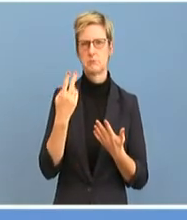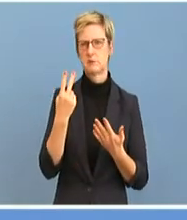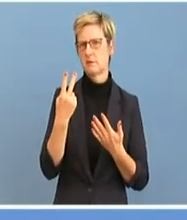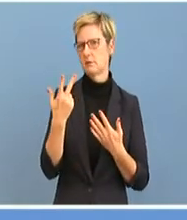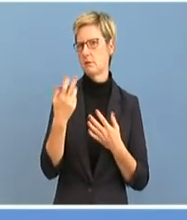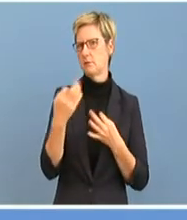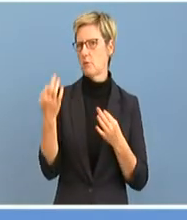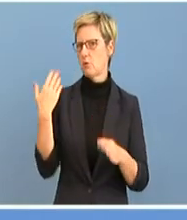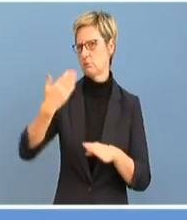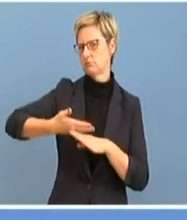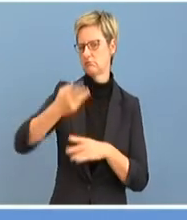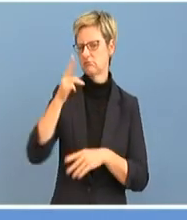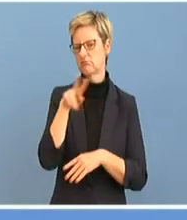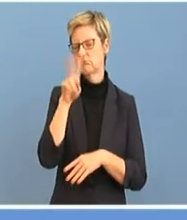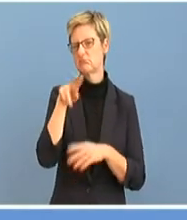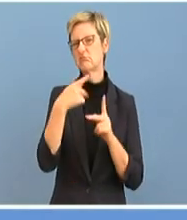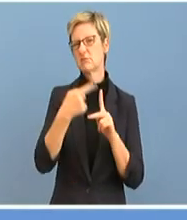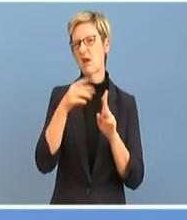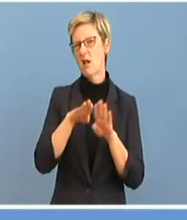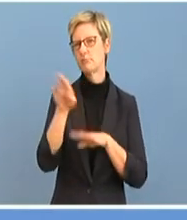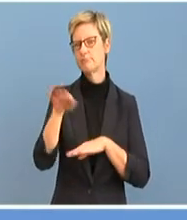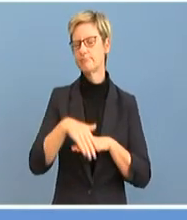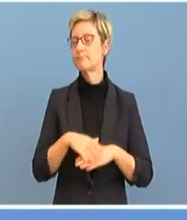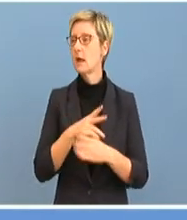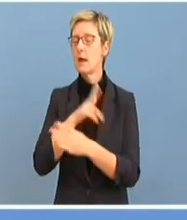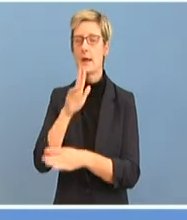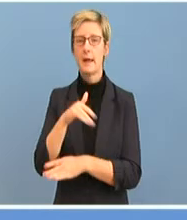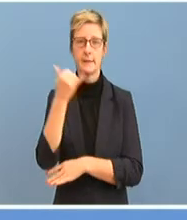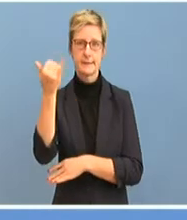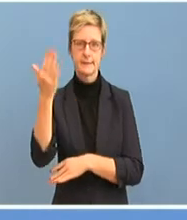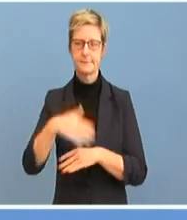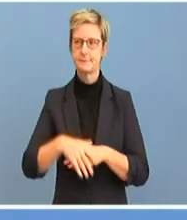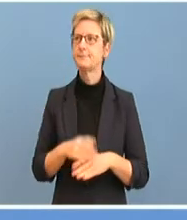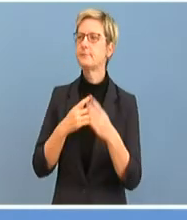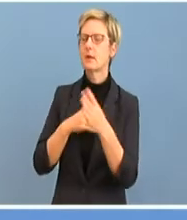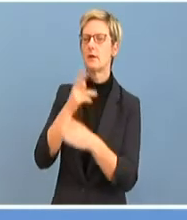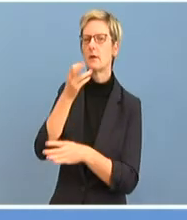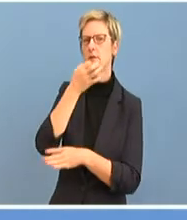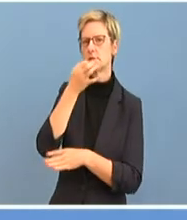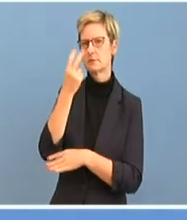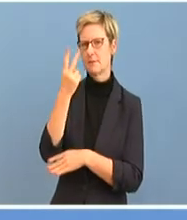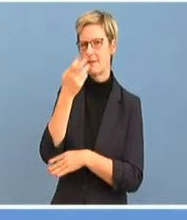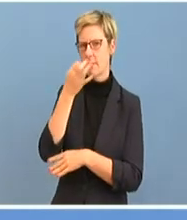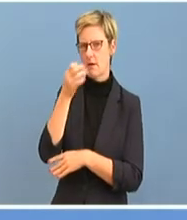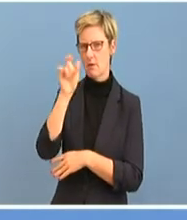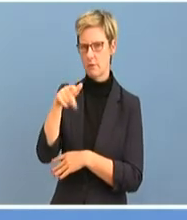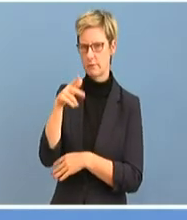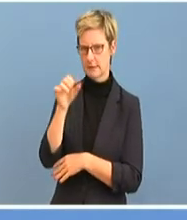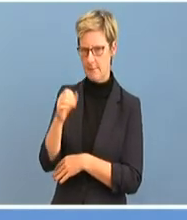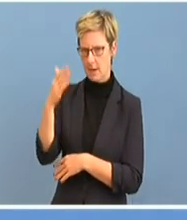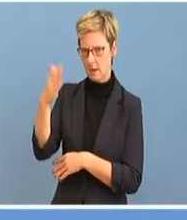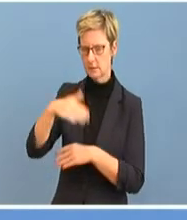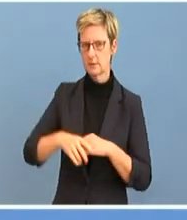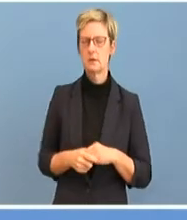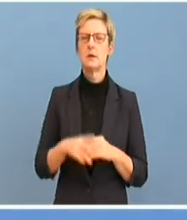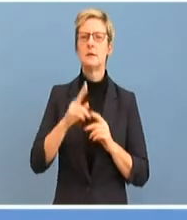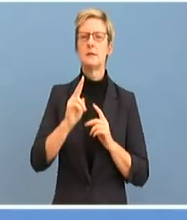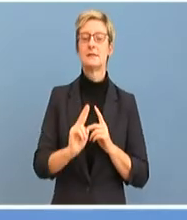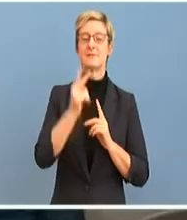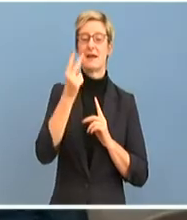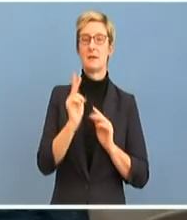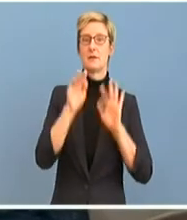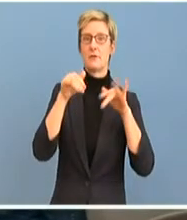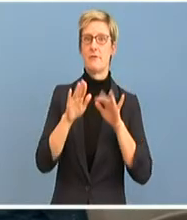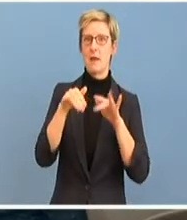Wochen. Herr Jessen. Ja, ich habe 2 Fragen an Herrn Seibert. Zum einen, als das Thema droht zweite Welle im August